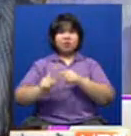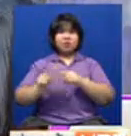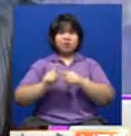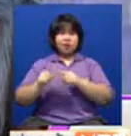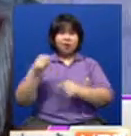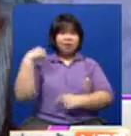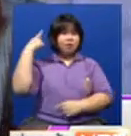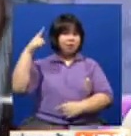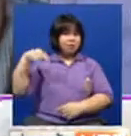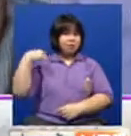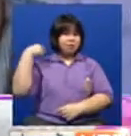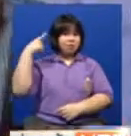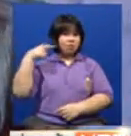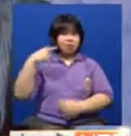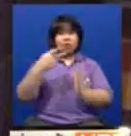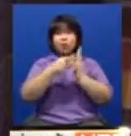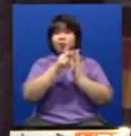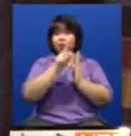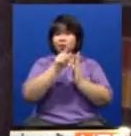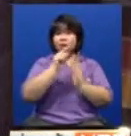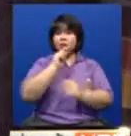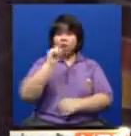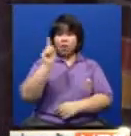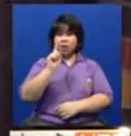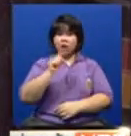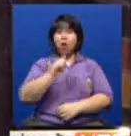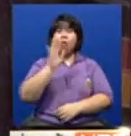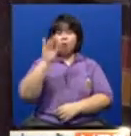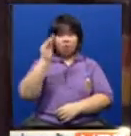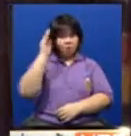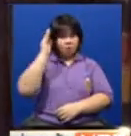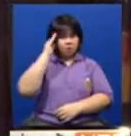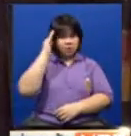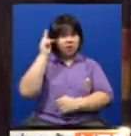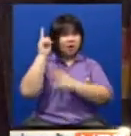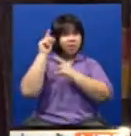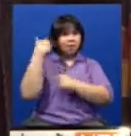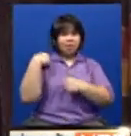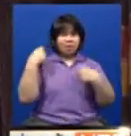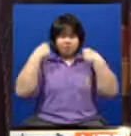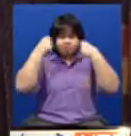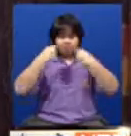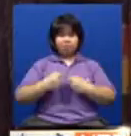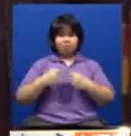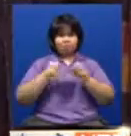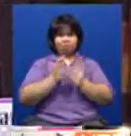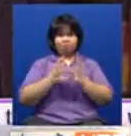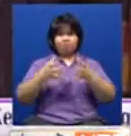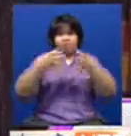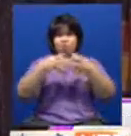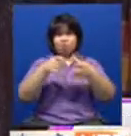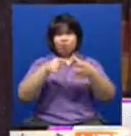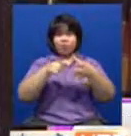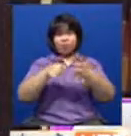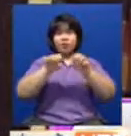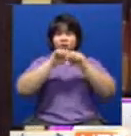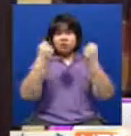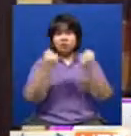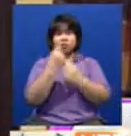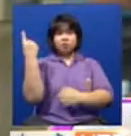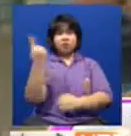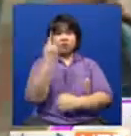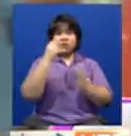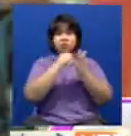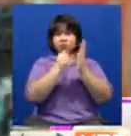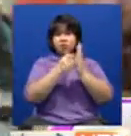สาวณที่นานเจริญผลชาวขอนแก่นบอกว่าพอทราบข่าวว่าจะมีการรวมตัวกันเพื่อสวมชุดผ้าไทยจากสมาคมการท่องเที่ยว